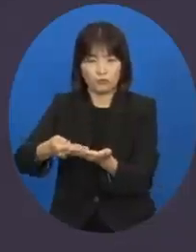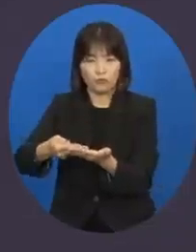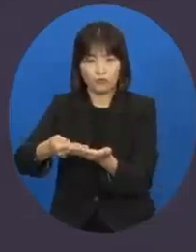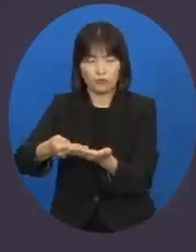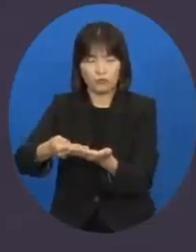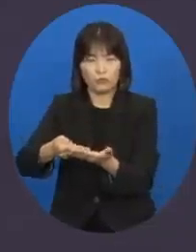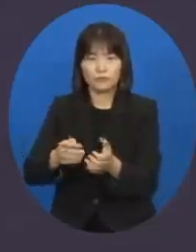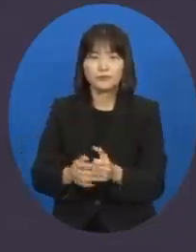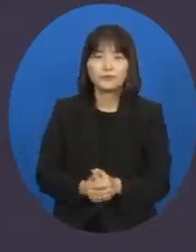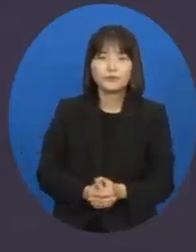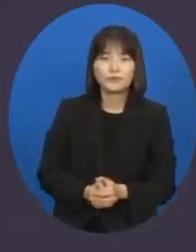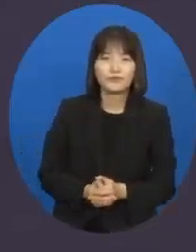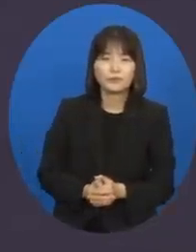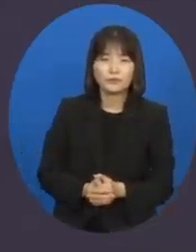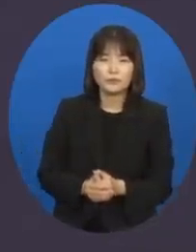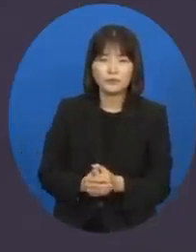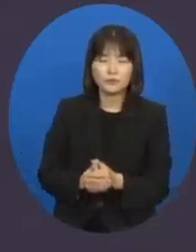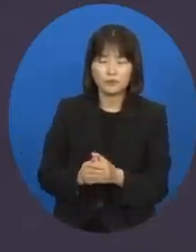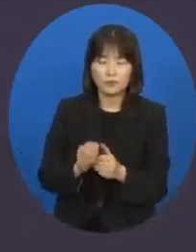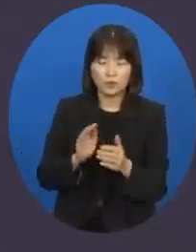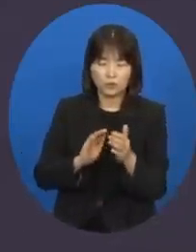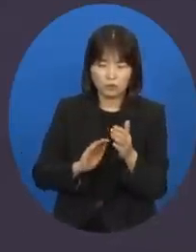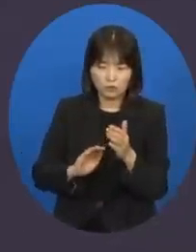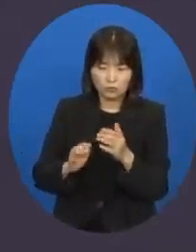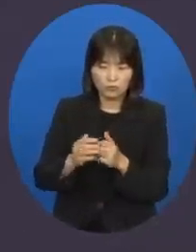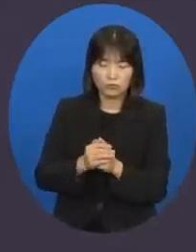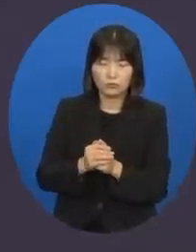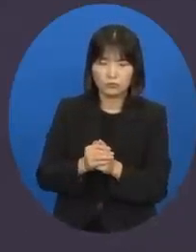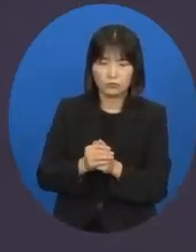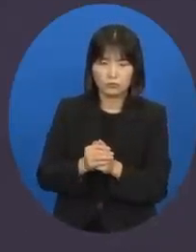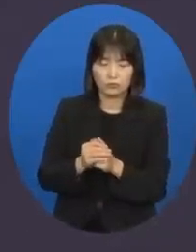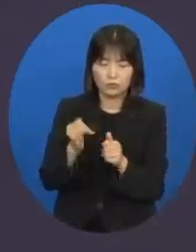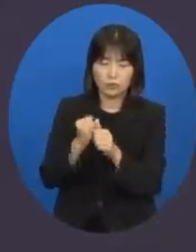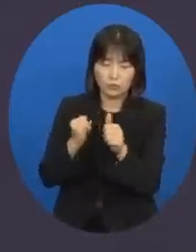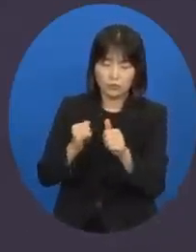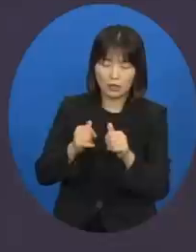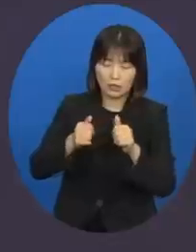집을 나와서 인사를 남편분과 하는데